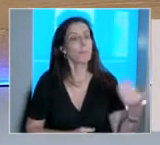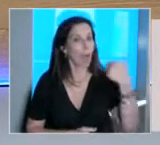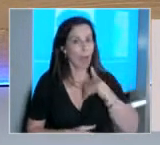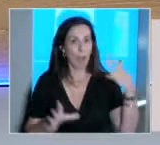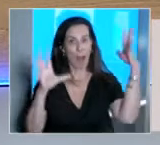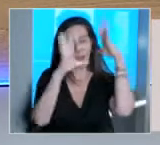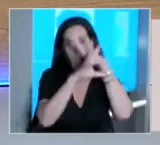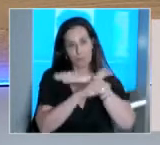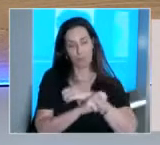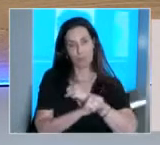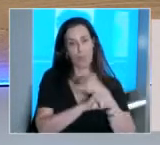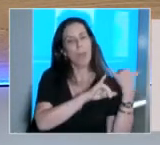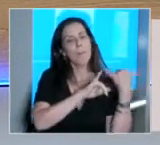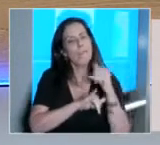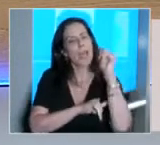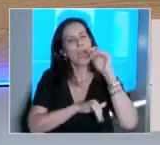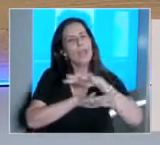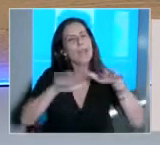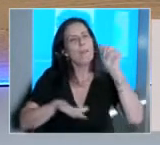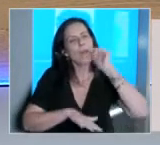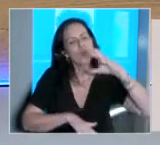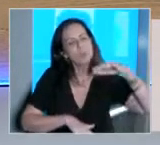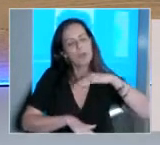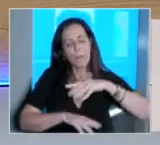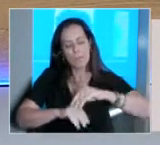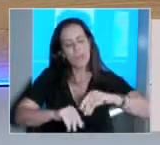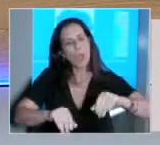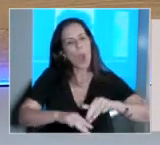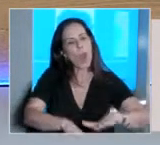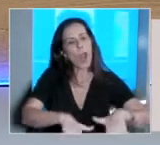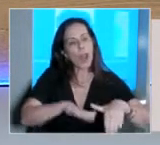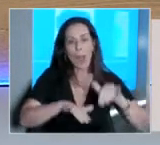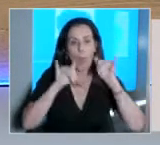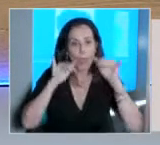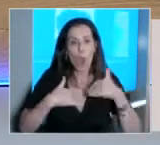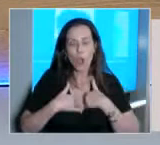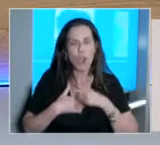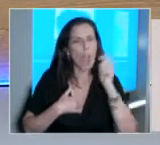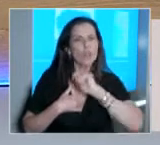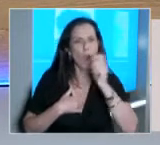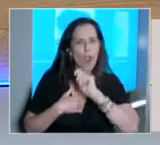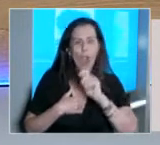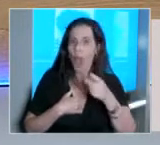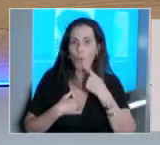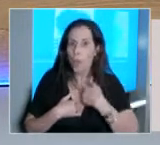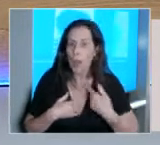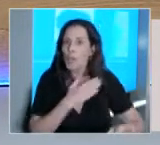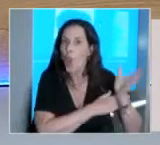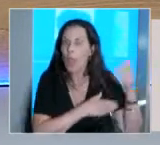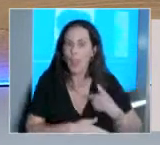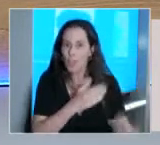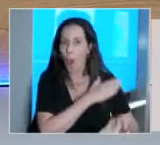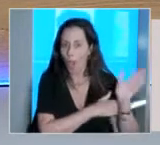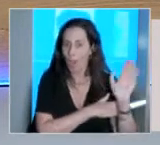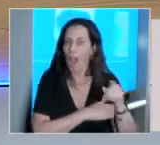אתה בא אליי בלילה, מביא לי קצף של ים, מפזר לי חול על הרגליים, אתה צועק שוקו בננה, אתה אומר אני הולך, אני